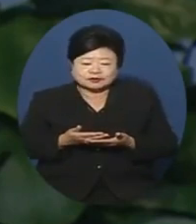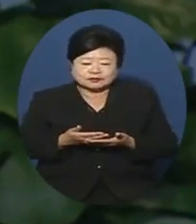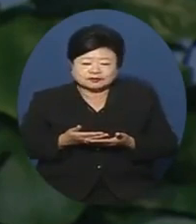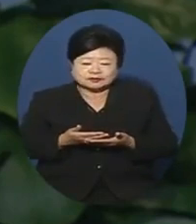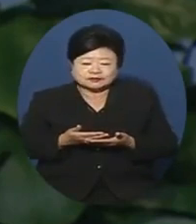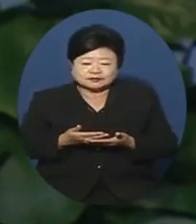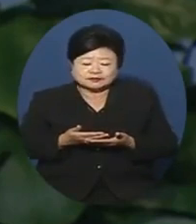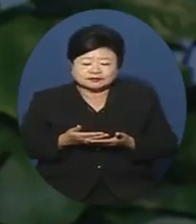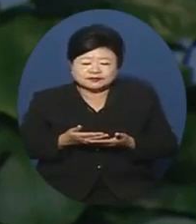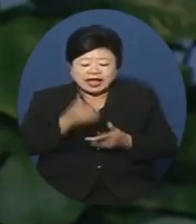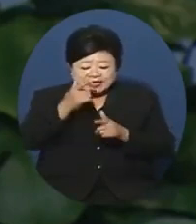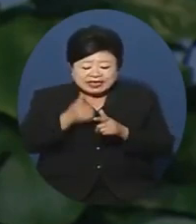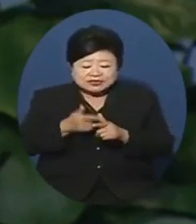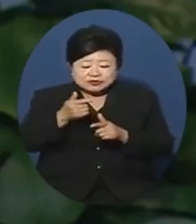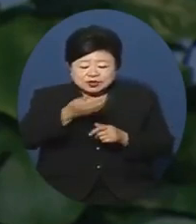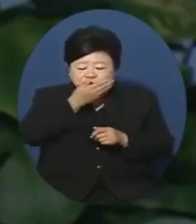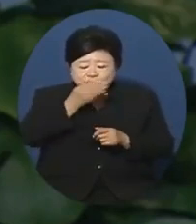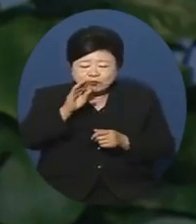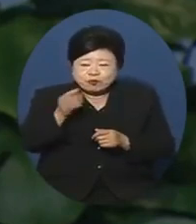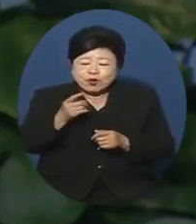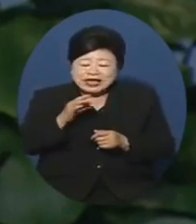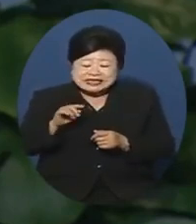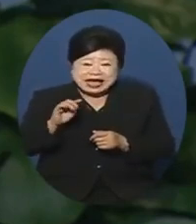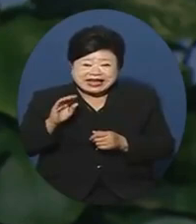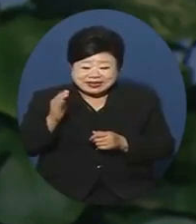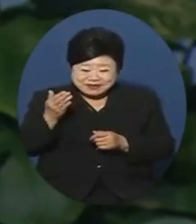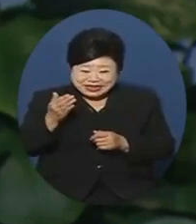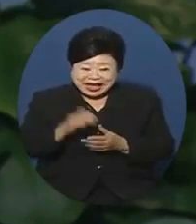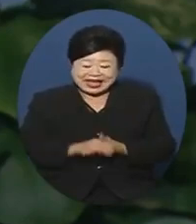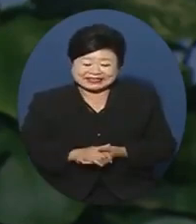또한 예수님이 보혜사가 되는 것입니다.